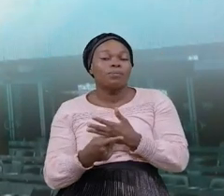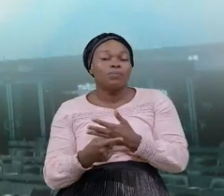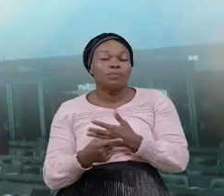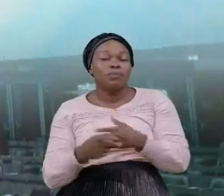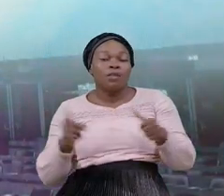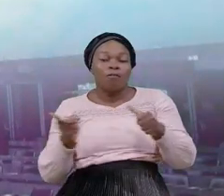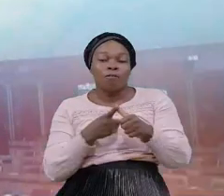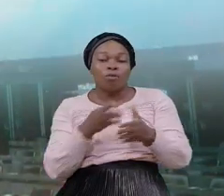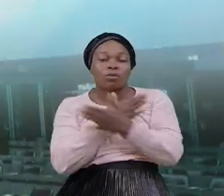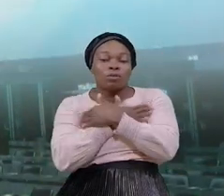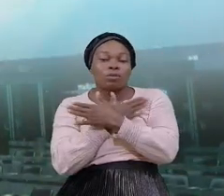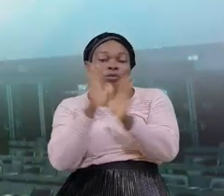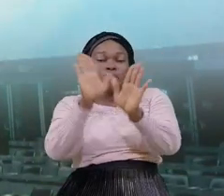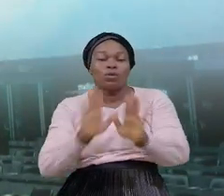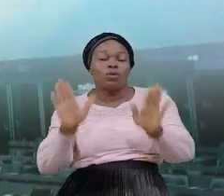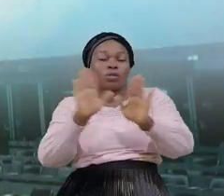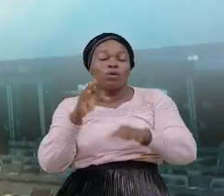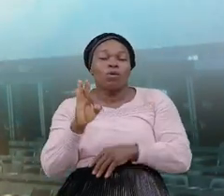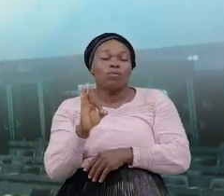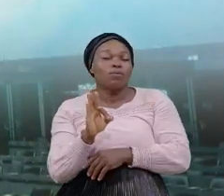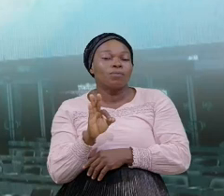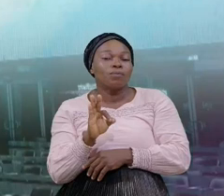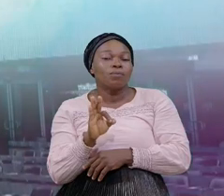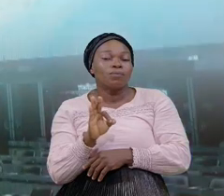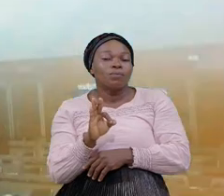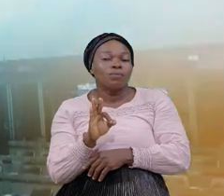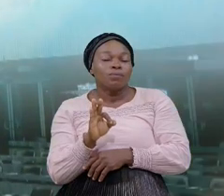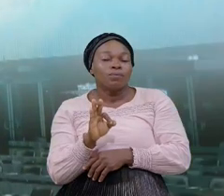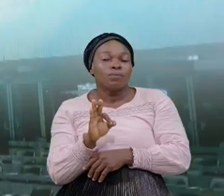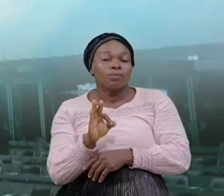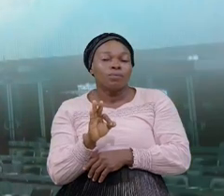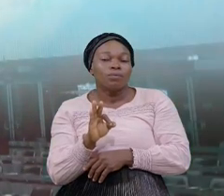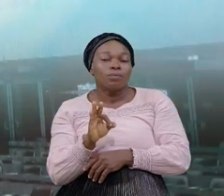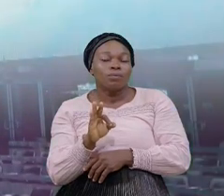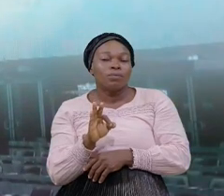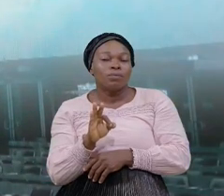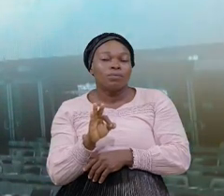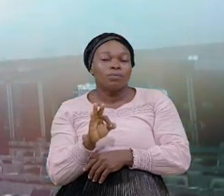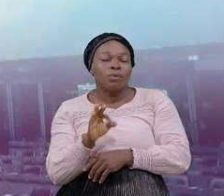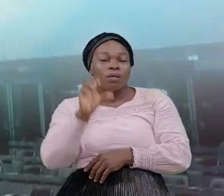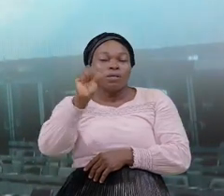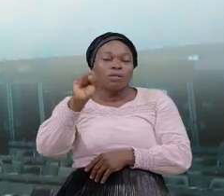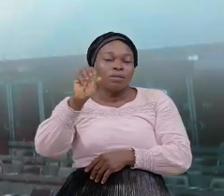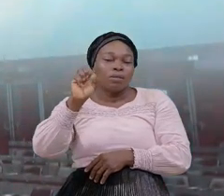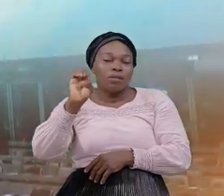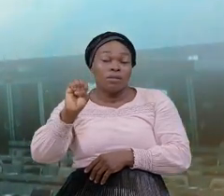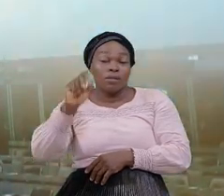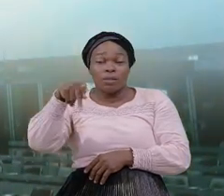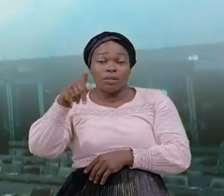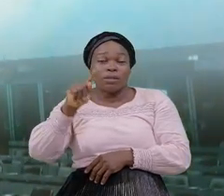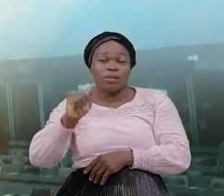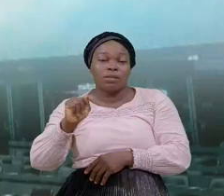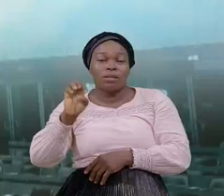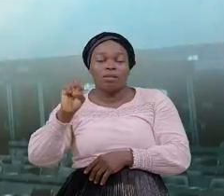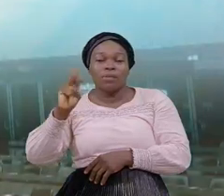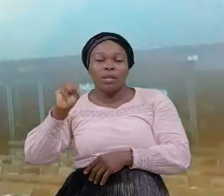Le premier dimanche du mois de septembre, qui est 1er septembre